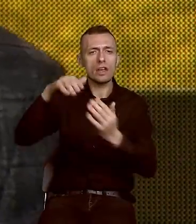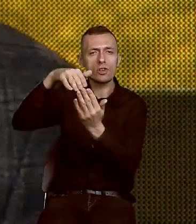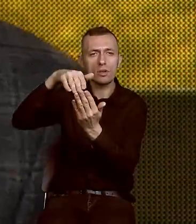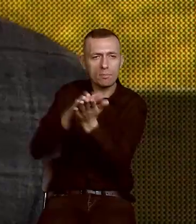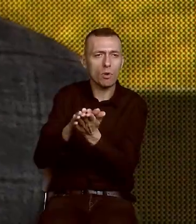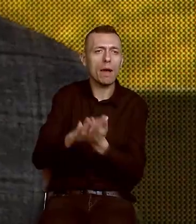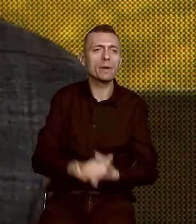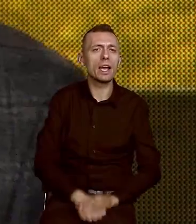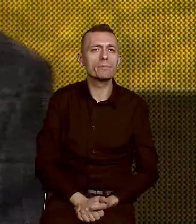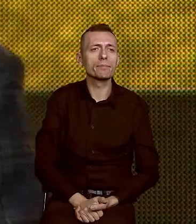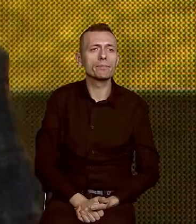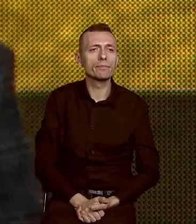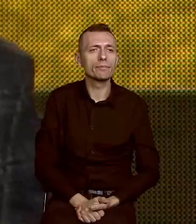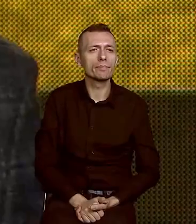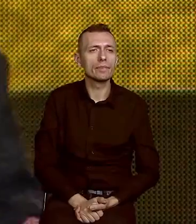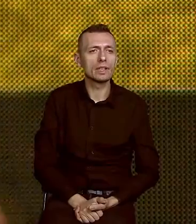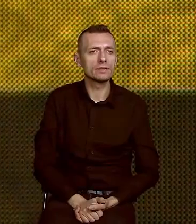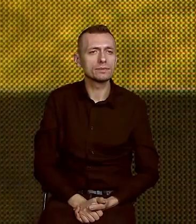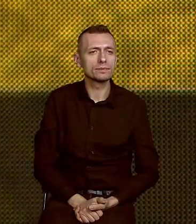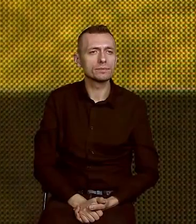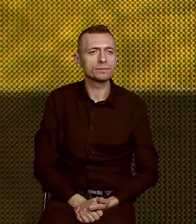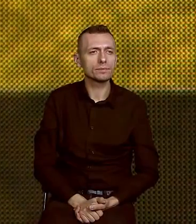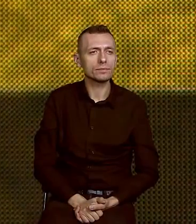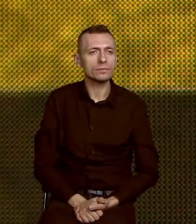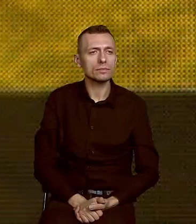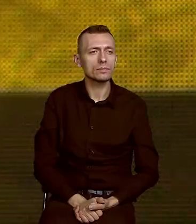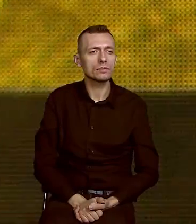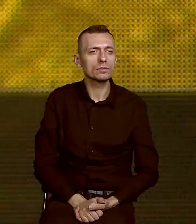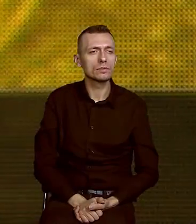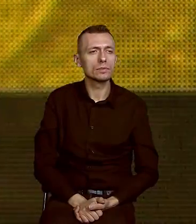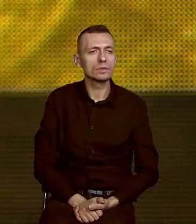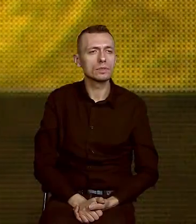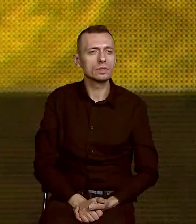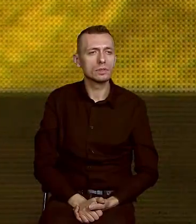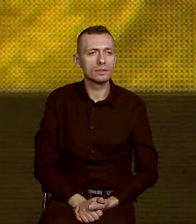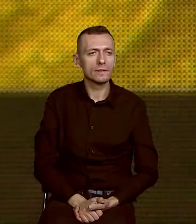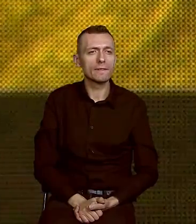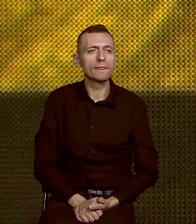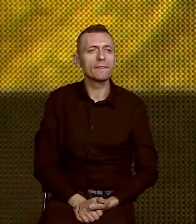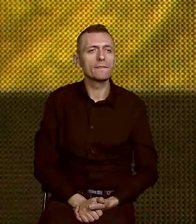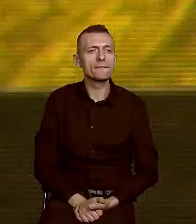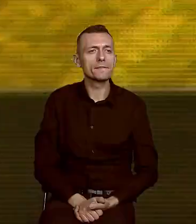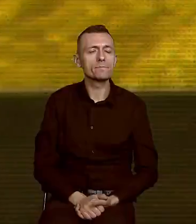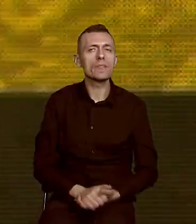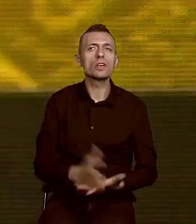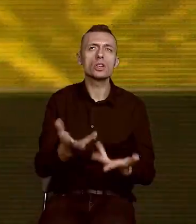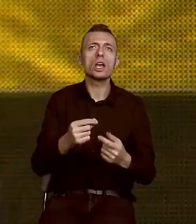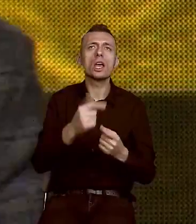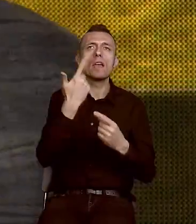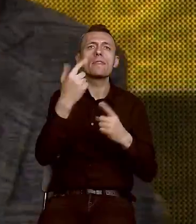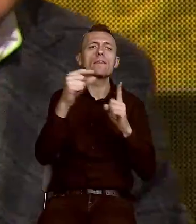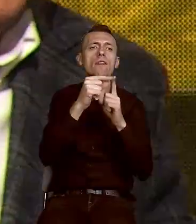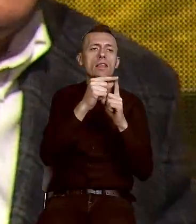które opisują człowieka z jednej strony odciąganego z właściwego kursu i wpadającego w